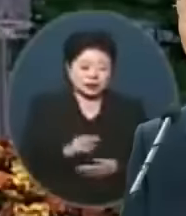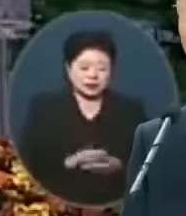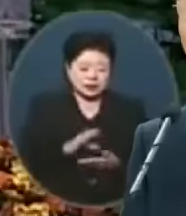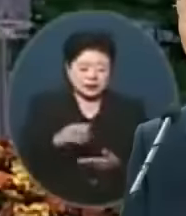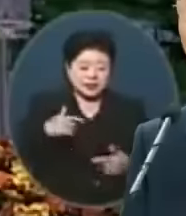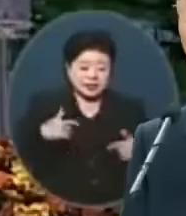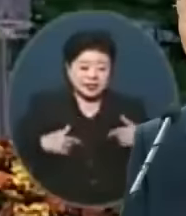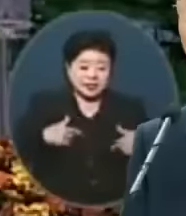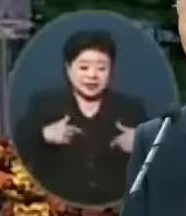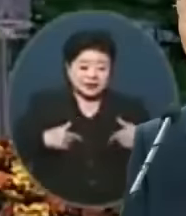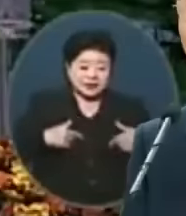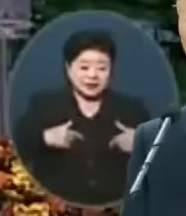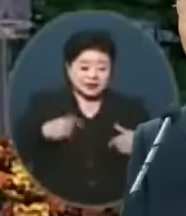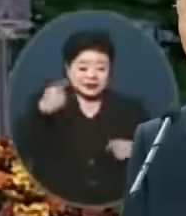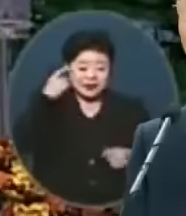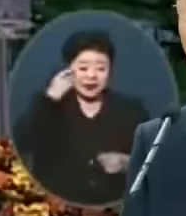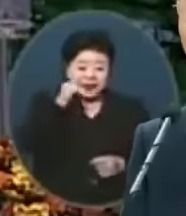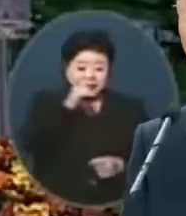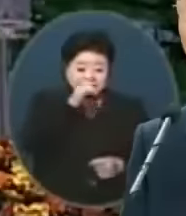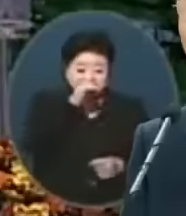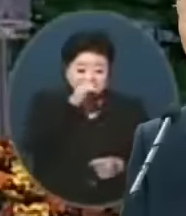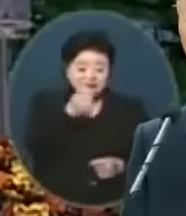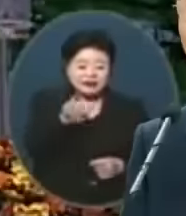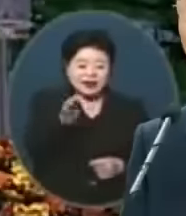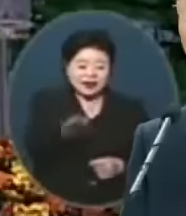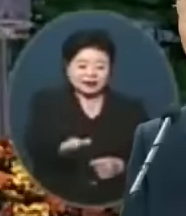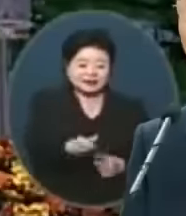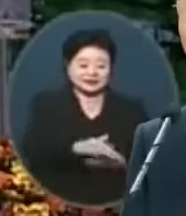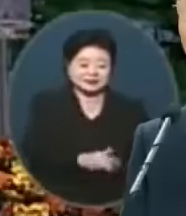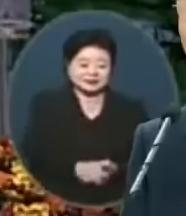기뻐해 줄 수 있는 줄 생각하는데